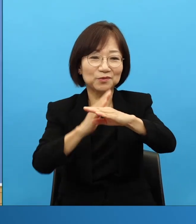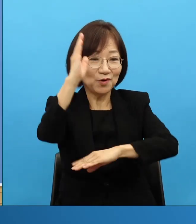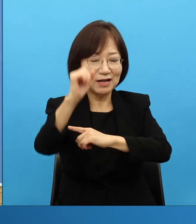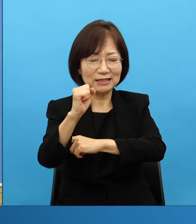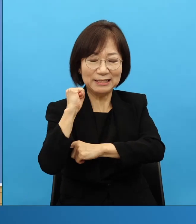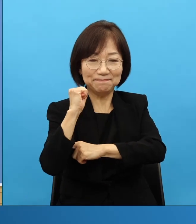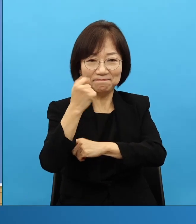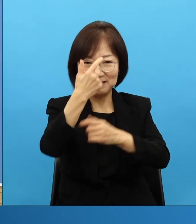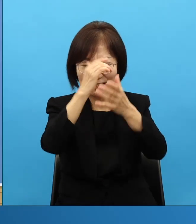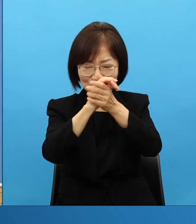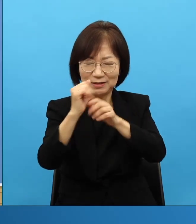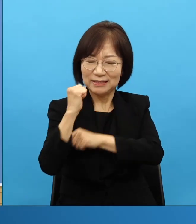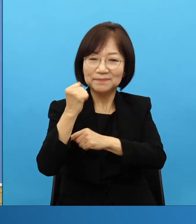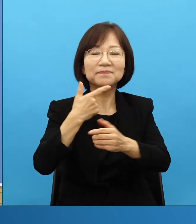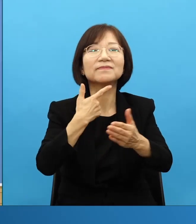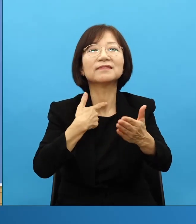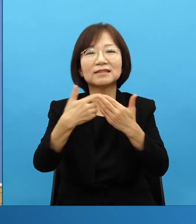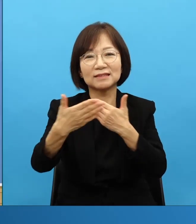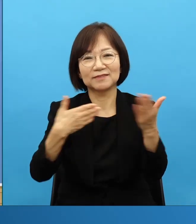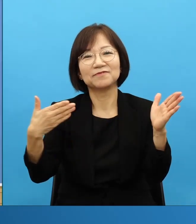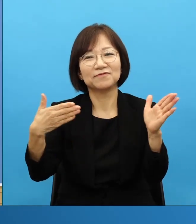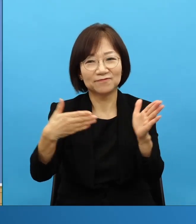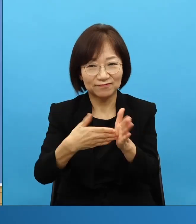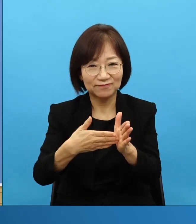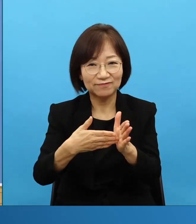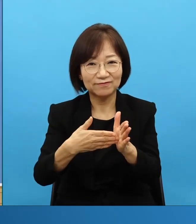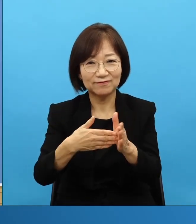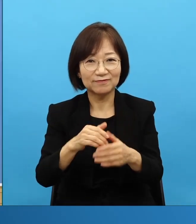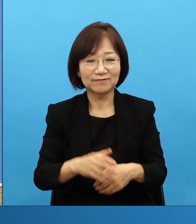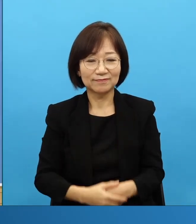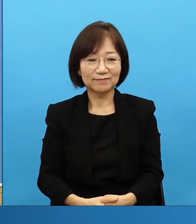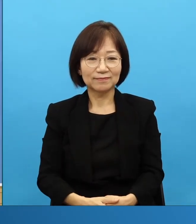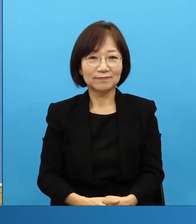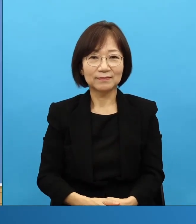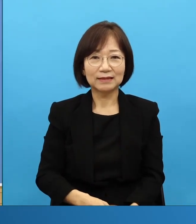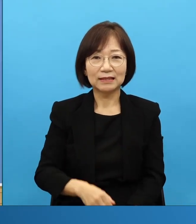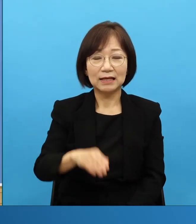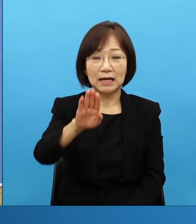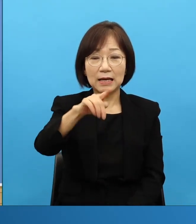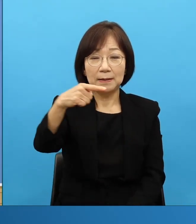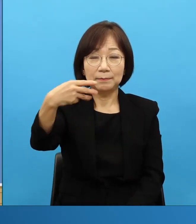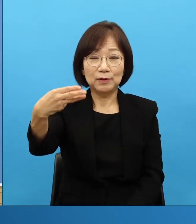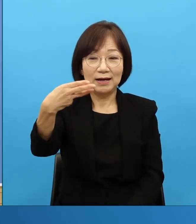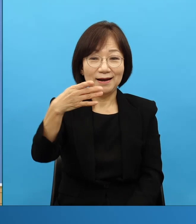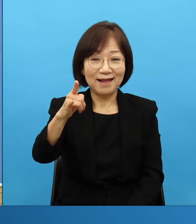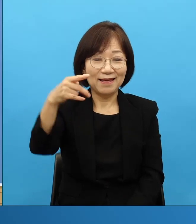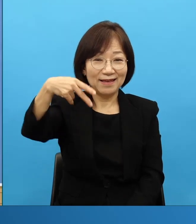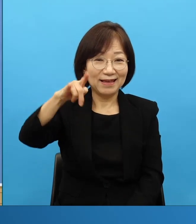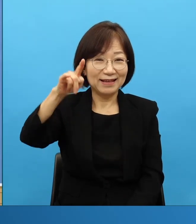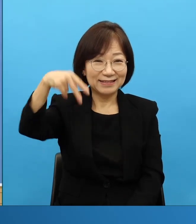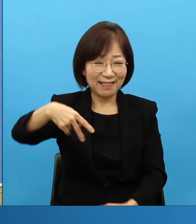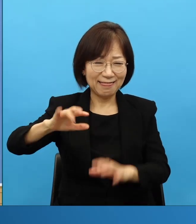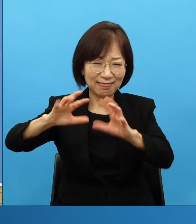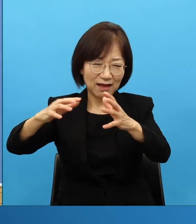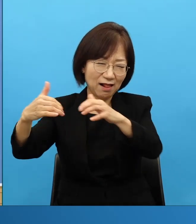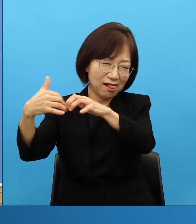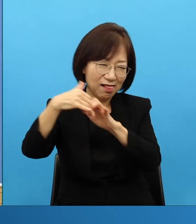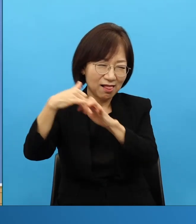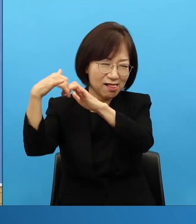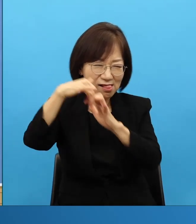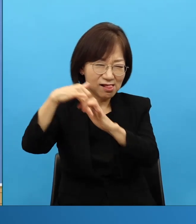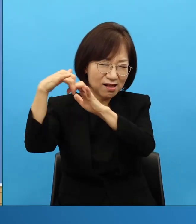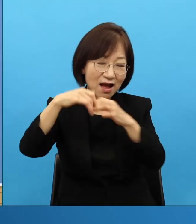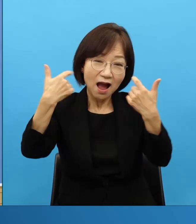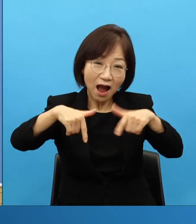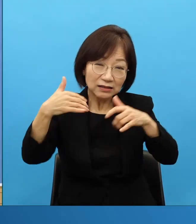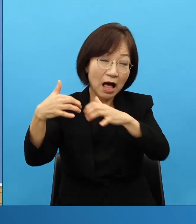transcended time and space. 역대 한 번도 이기지 못한 블레셋을요. 그대로 꺾은 겁니다. And in just one time, he goes and destroys